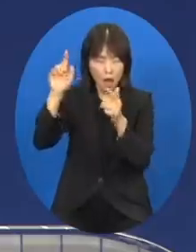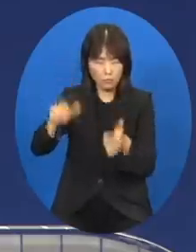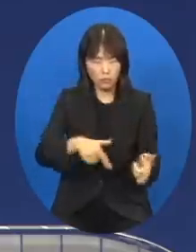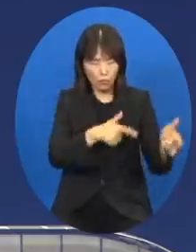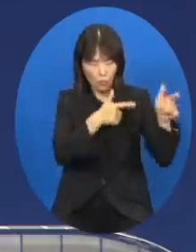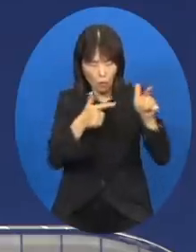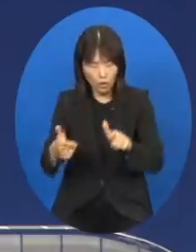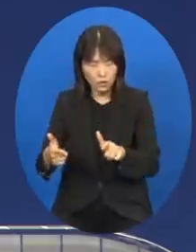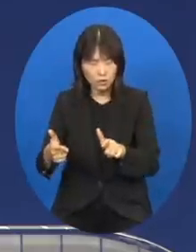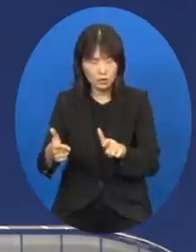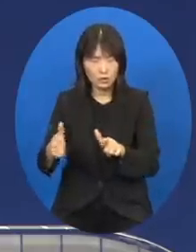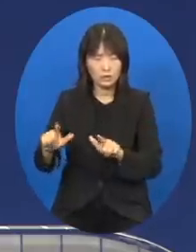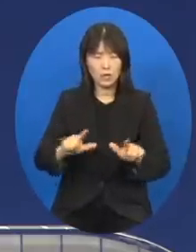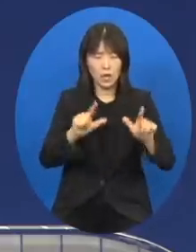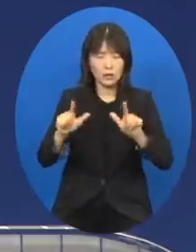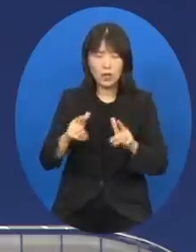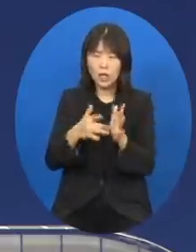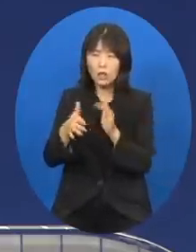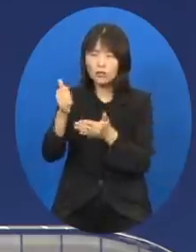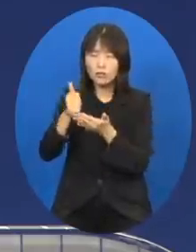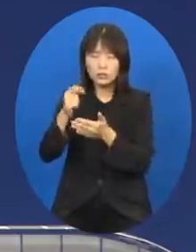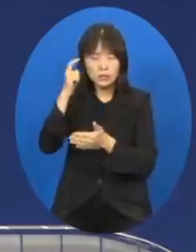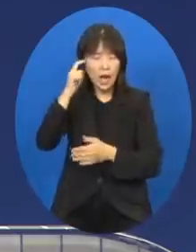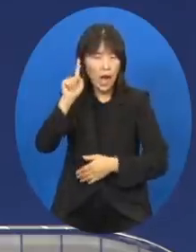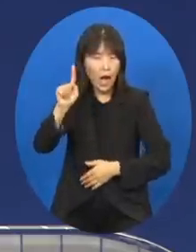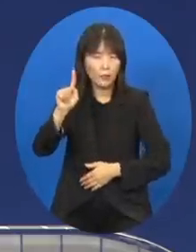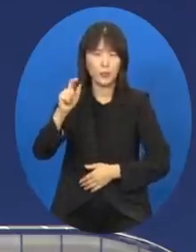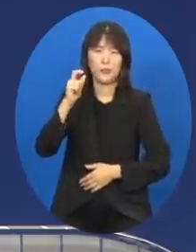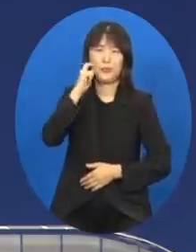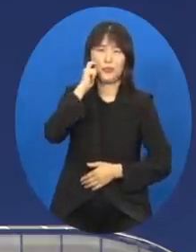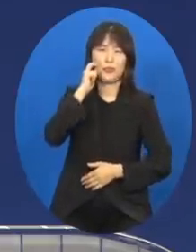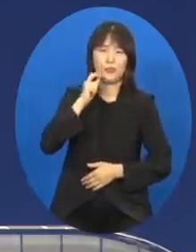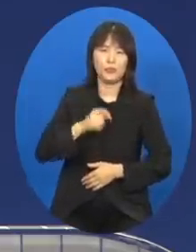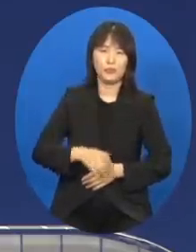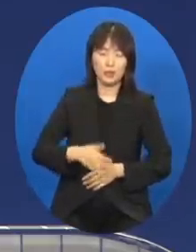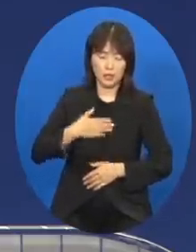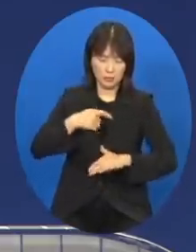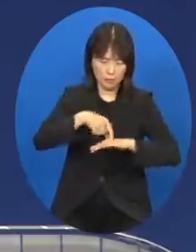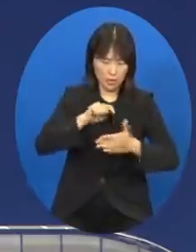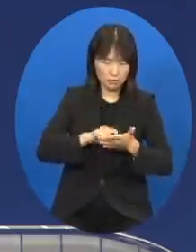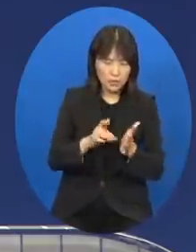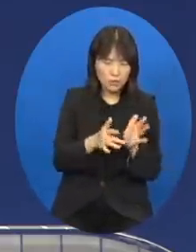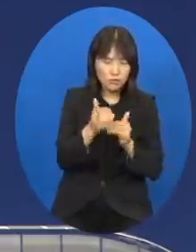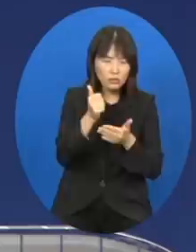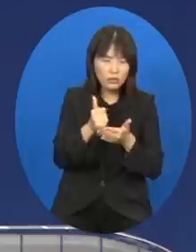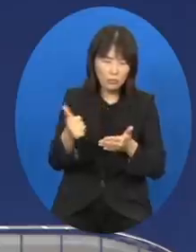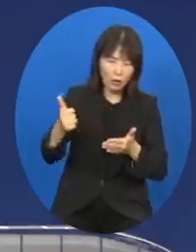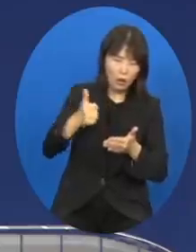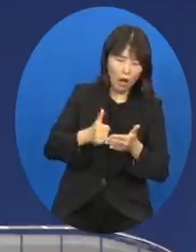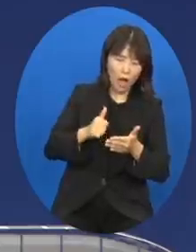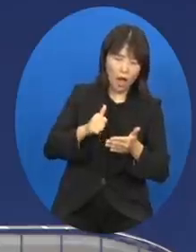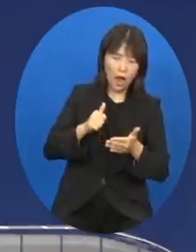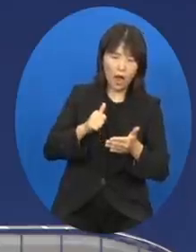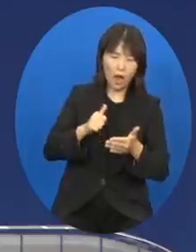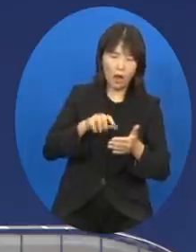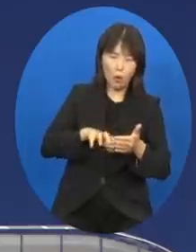살아도 예수님 생각 한 번도 못하고 살아요. 그러니 내 마음에 예수님 계실 자리가 없는